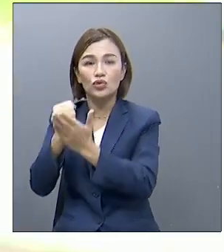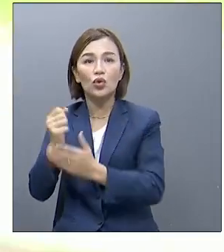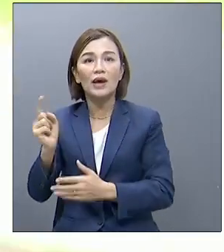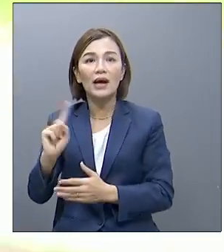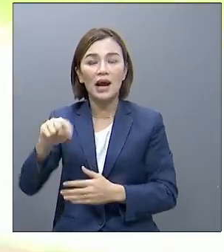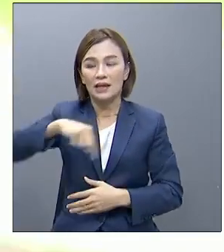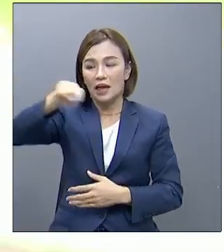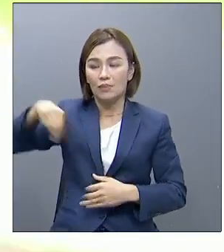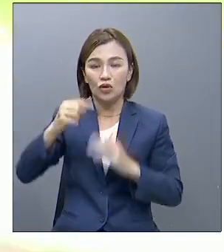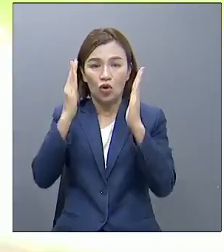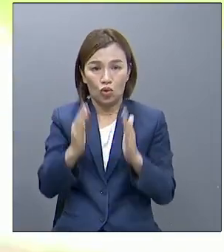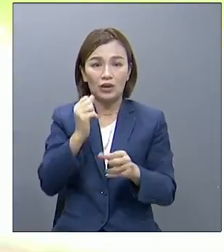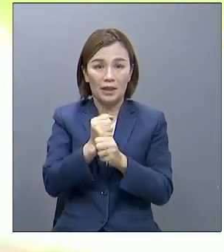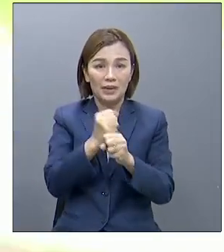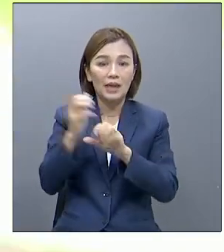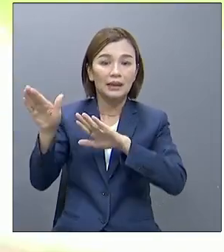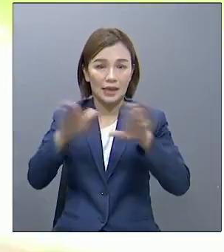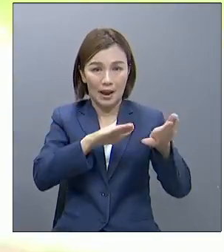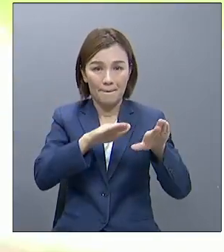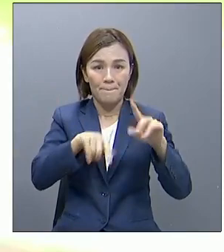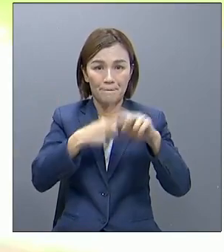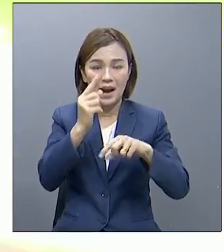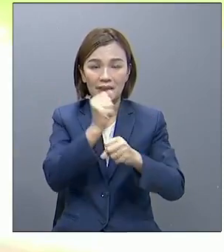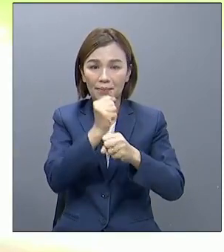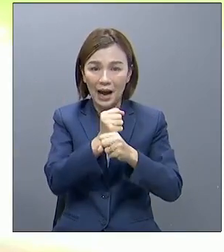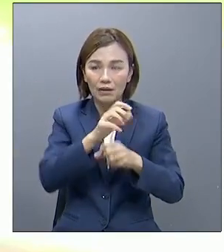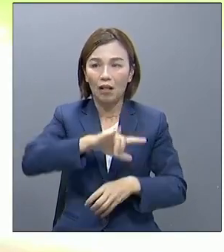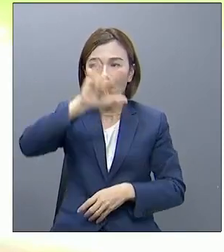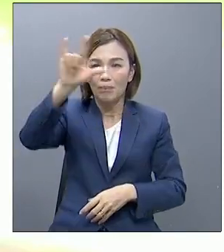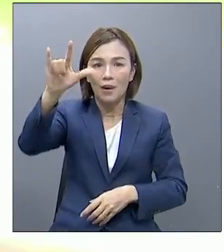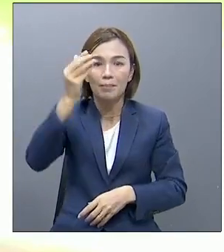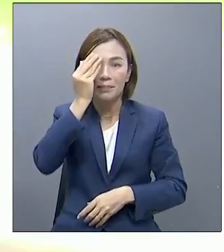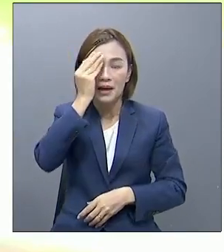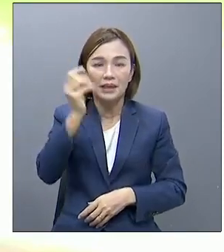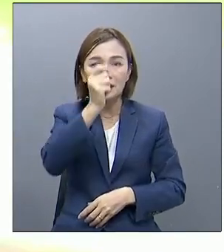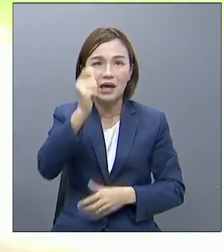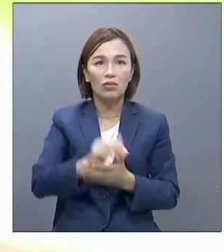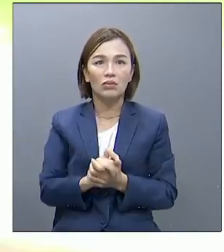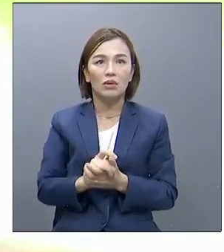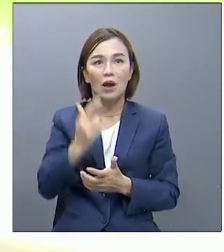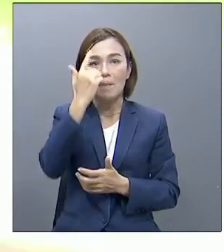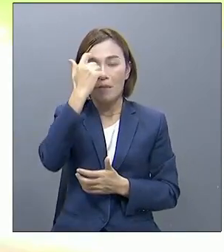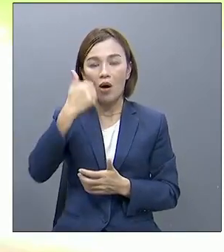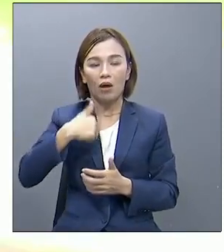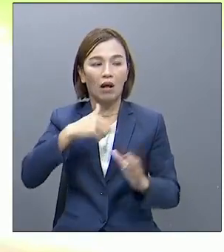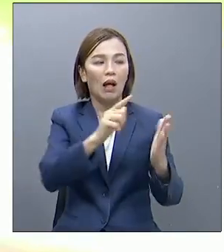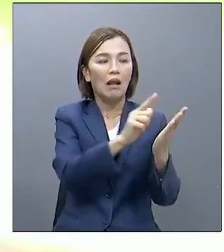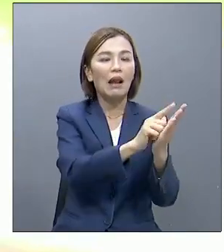หรือแรงงานที่จะไปอิสราเอลนะครับเพราะทุกคนเนี่ยก็คือลาออกจากงานทั้งหมดเลยผมว่า